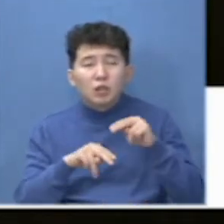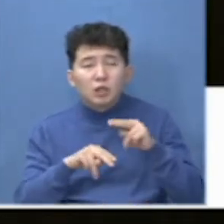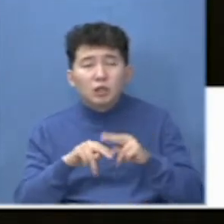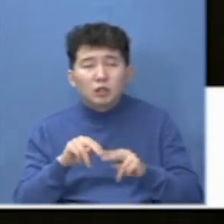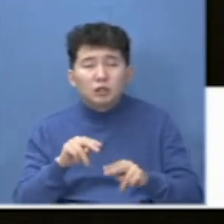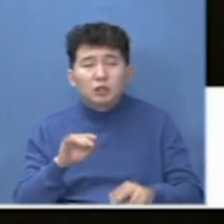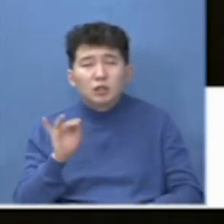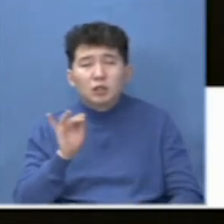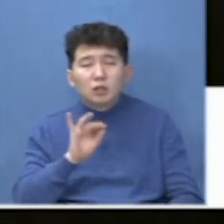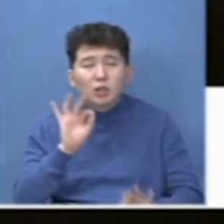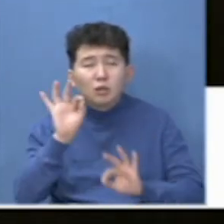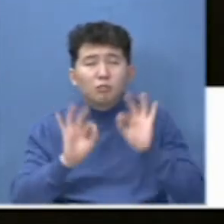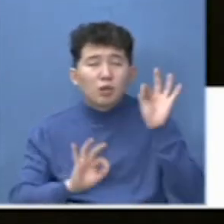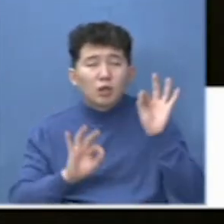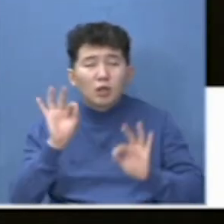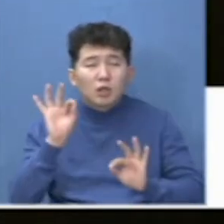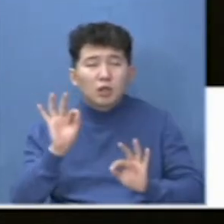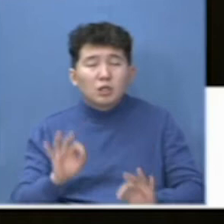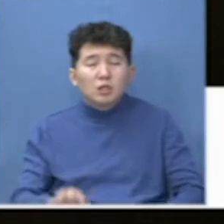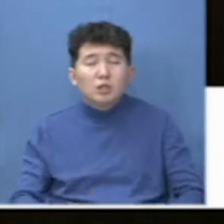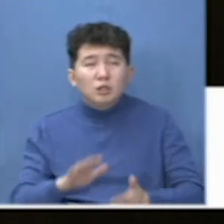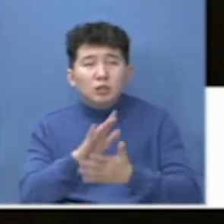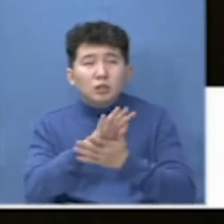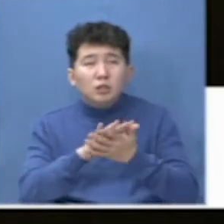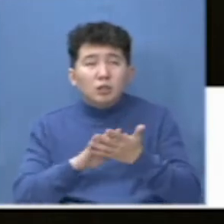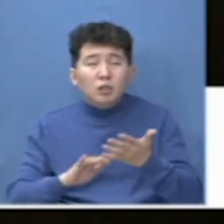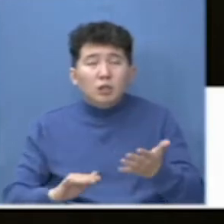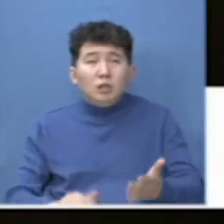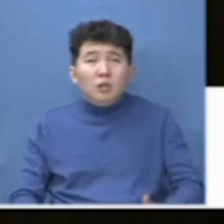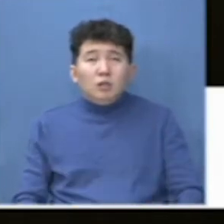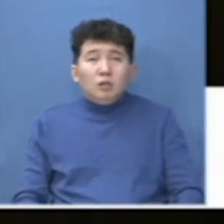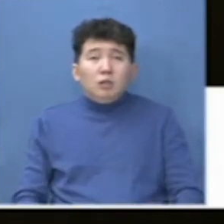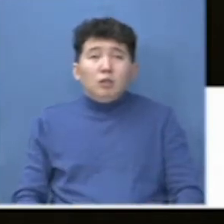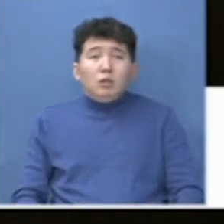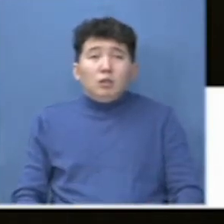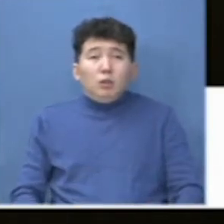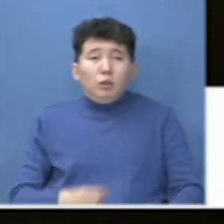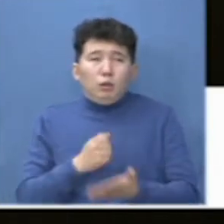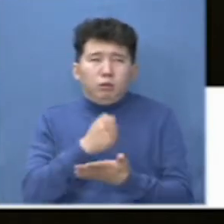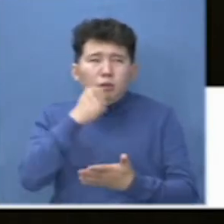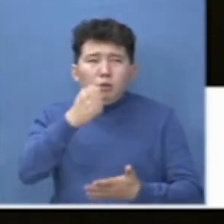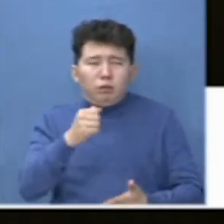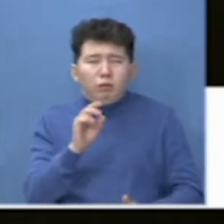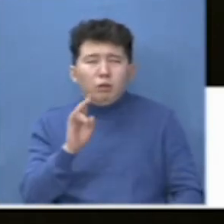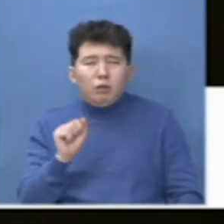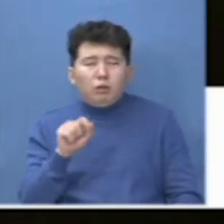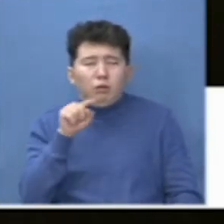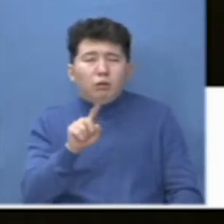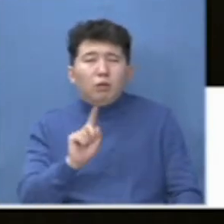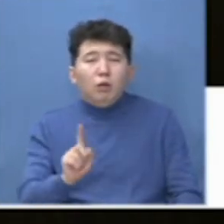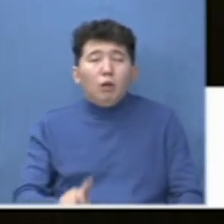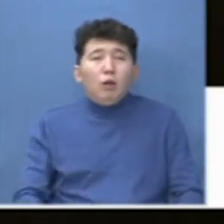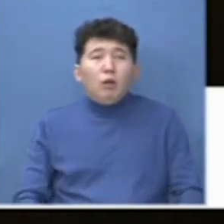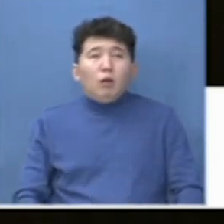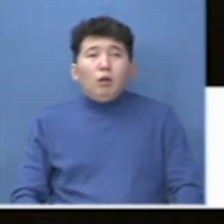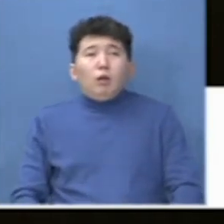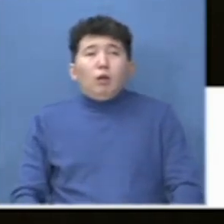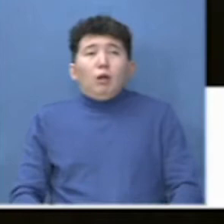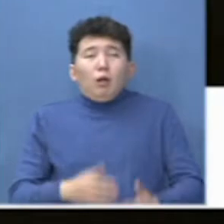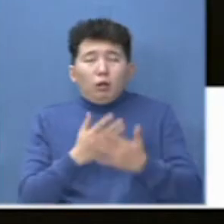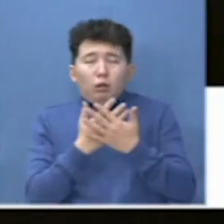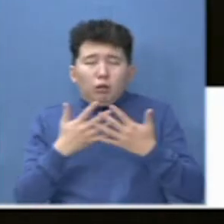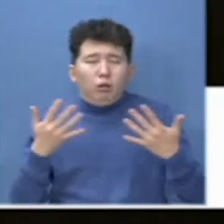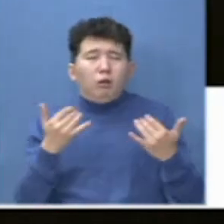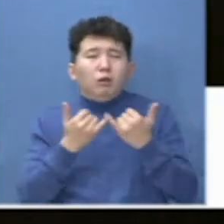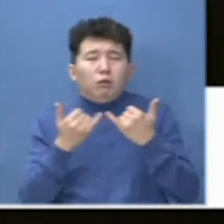работ по проектированию Однако дальнейшие меры направлены на то чтобы и иные товары и услуги также